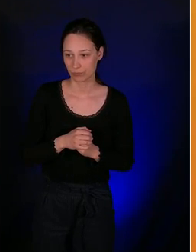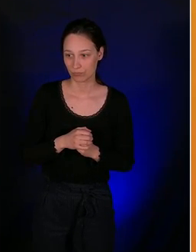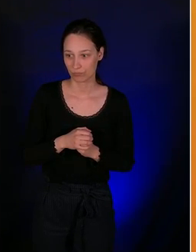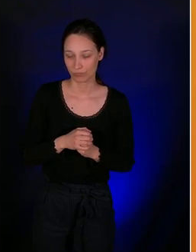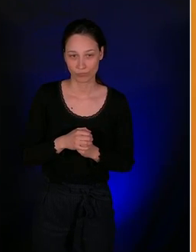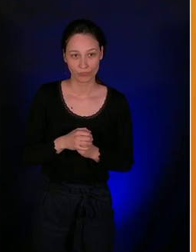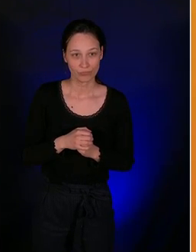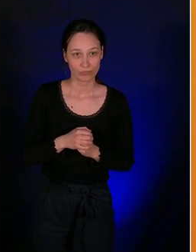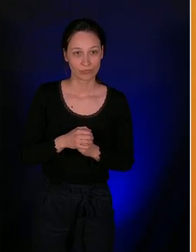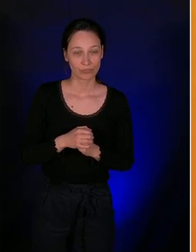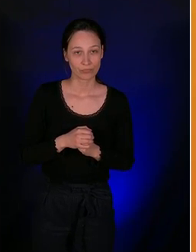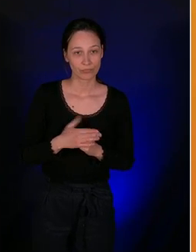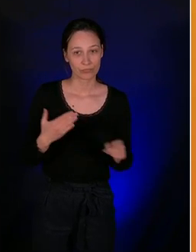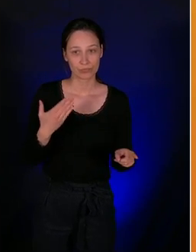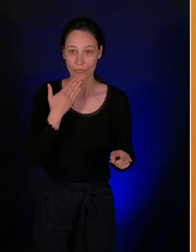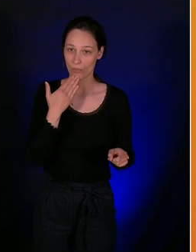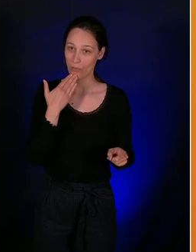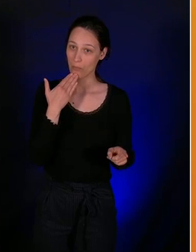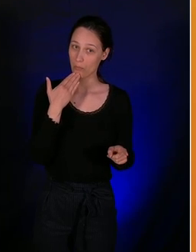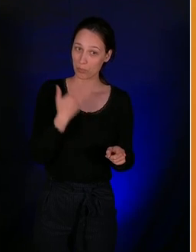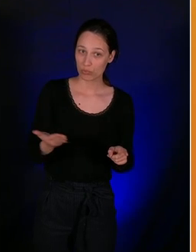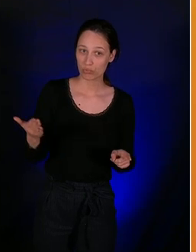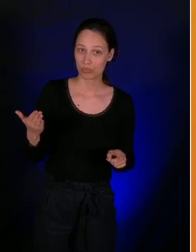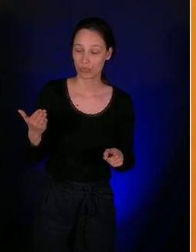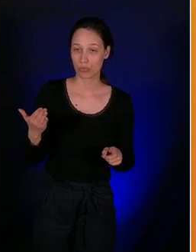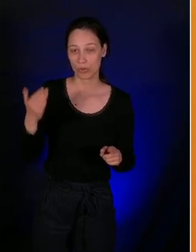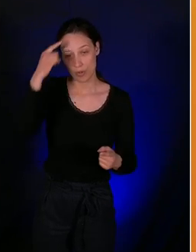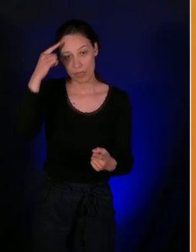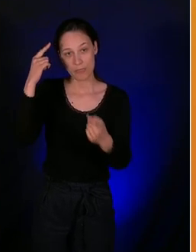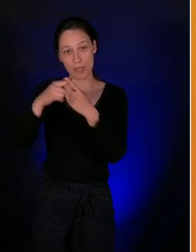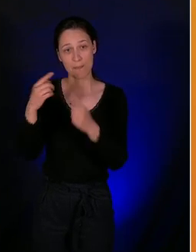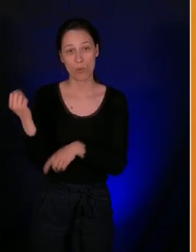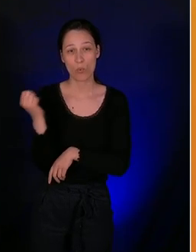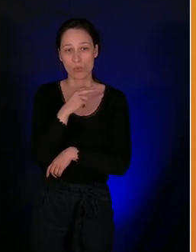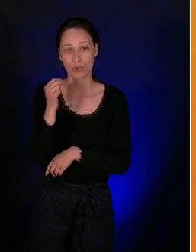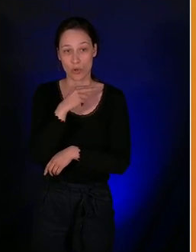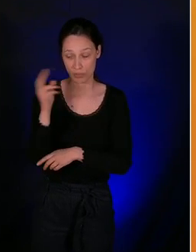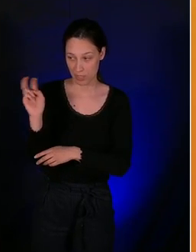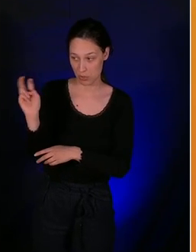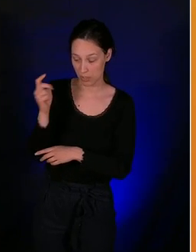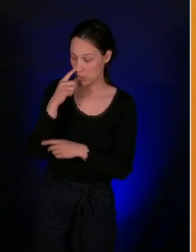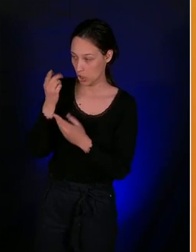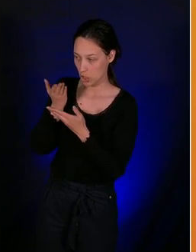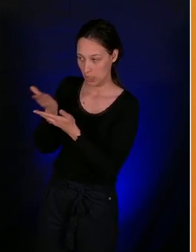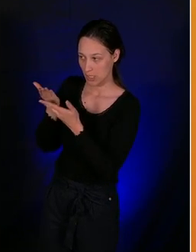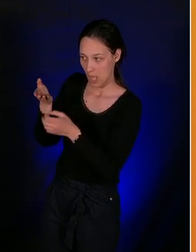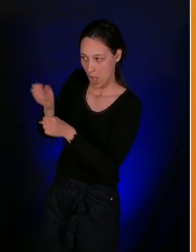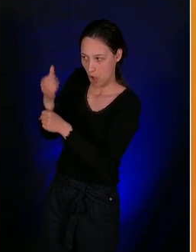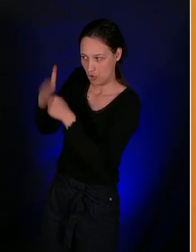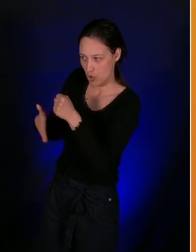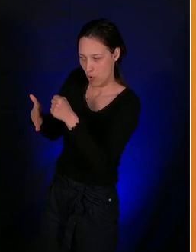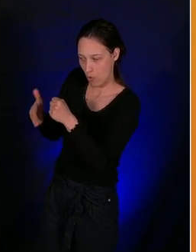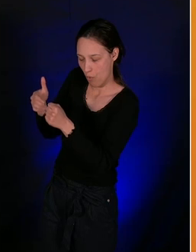Bonjour. Bonjour. Le sujet de l'urgence écologique est le sujet avec le plus d'enjeux. Élisée